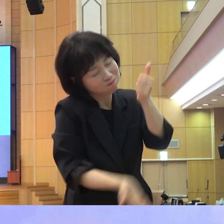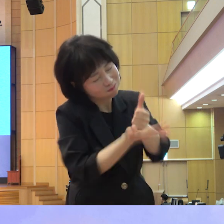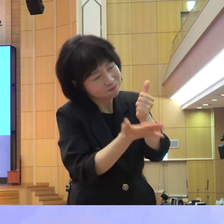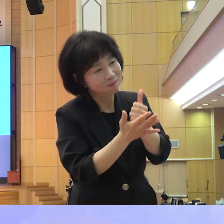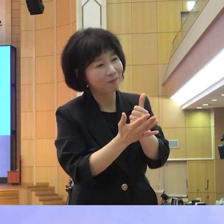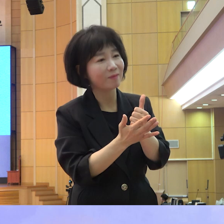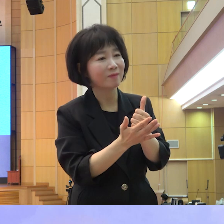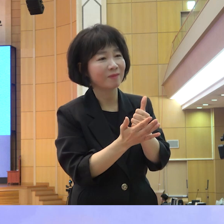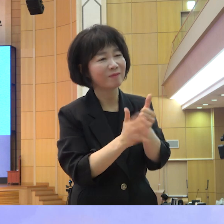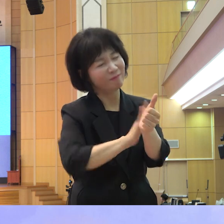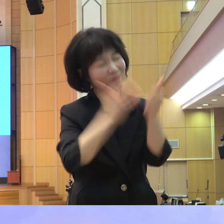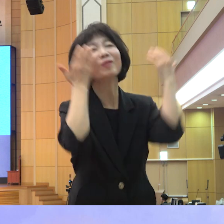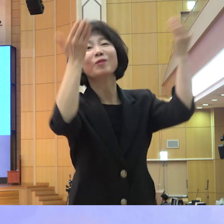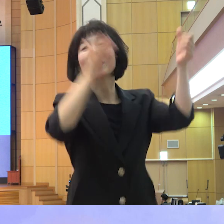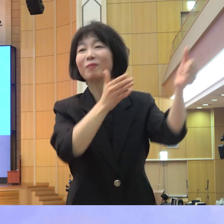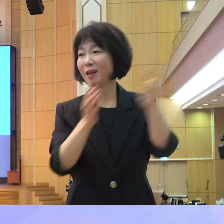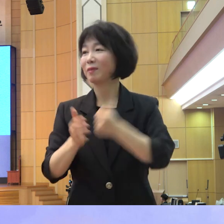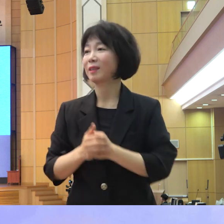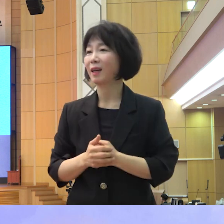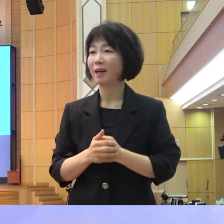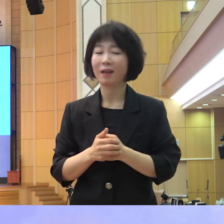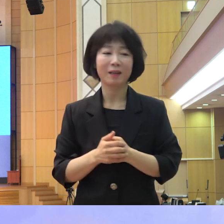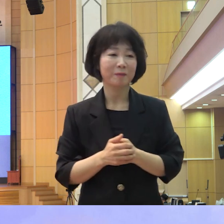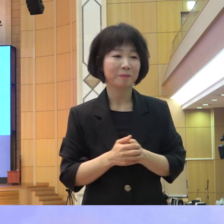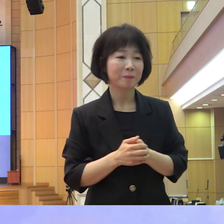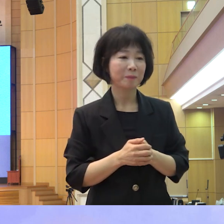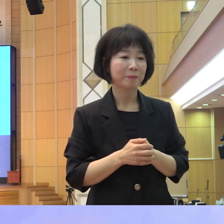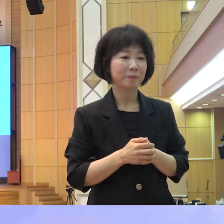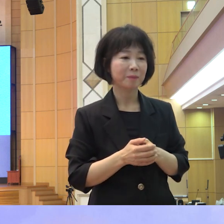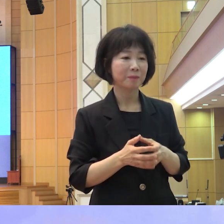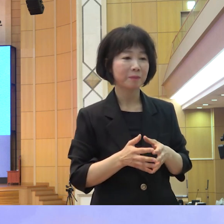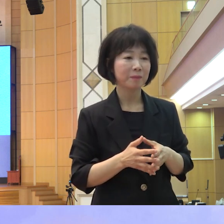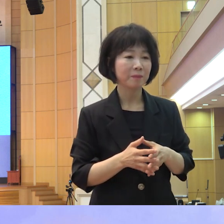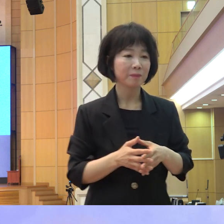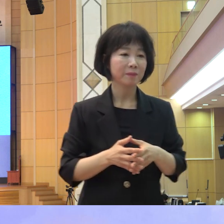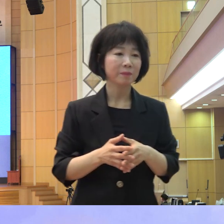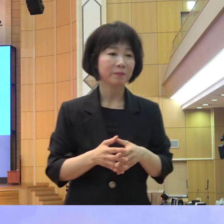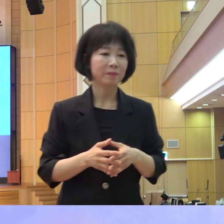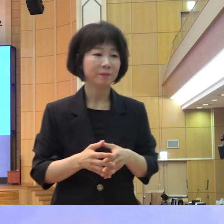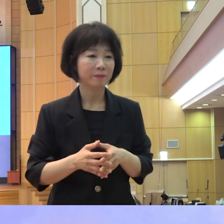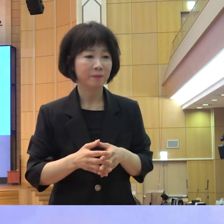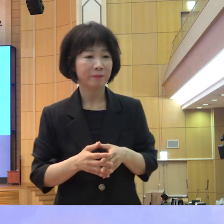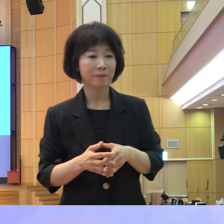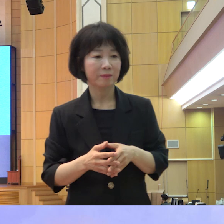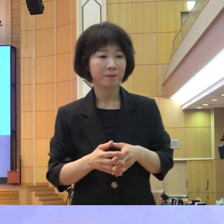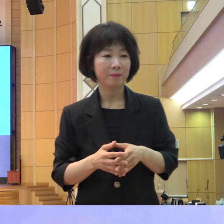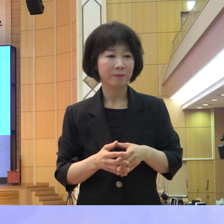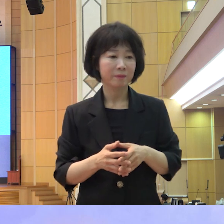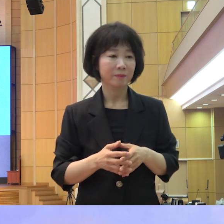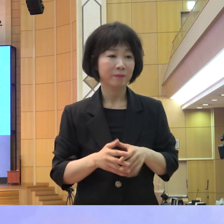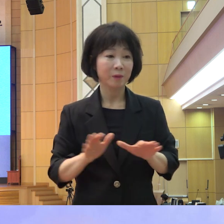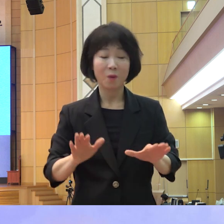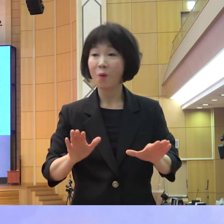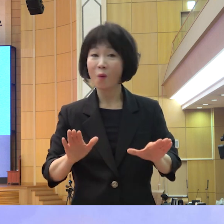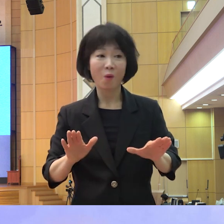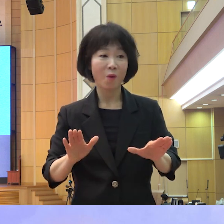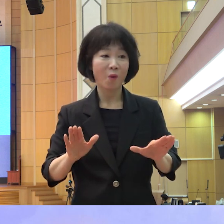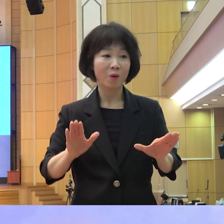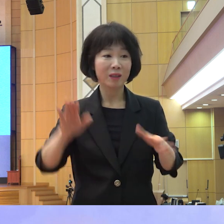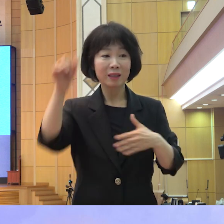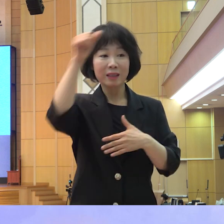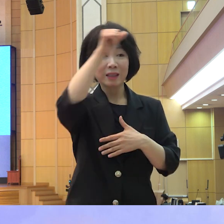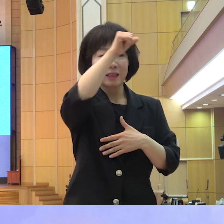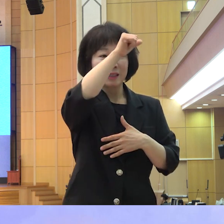주님으로 부탁을 드리겠습니다. 오늘도 우리 아이들이 들어올 때요, 우리 교회 제일 어른이신 장로님들이 우리 아이들 지금 차고